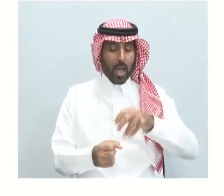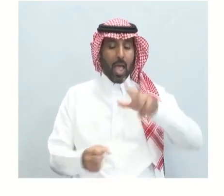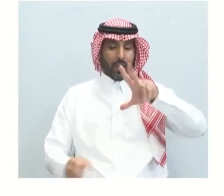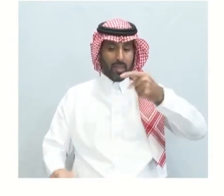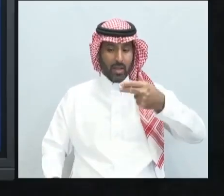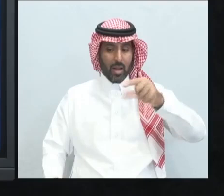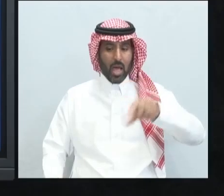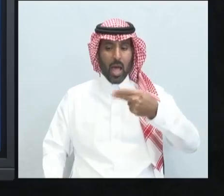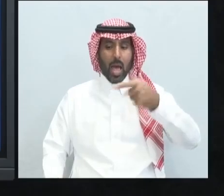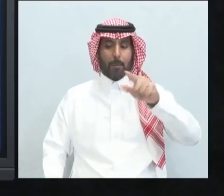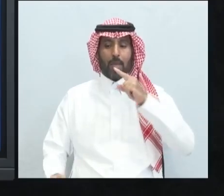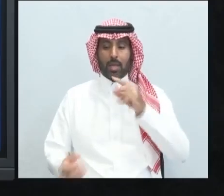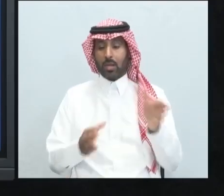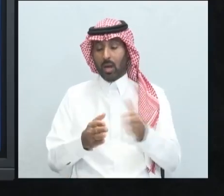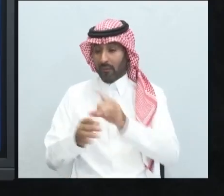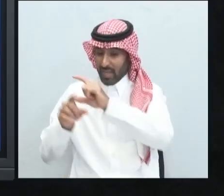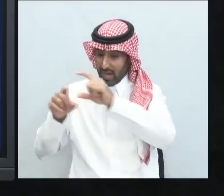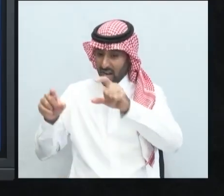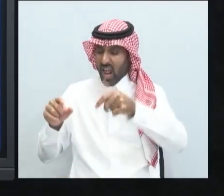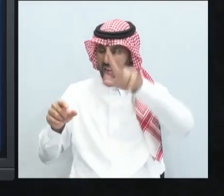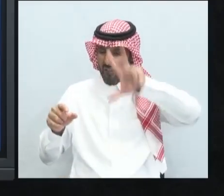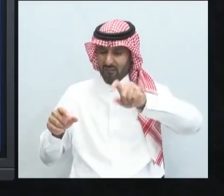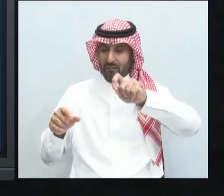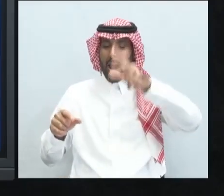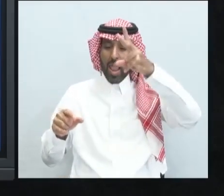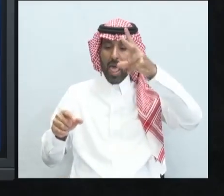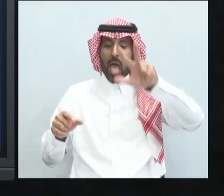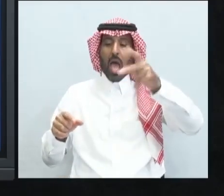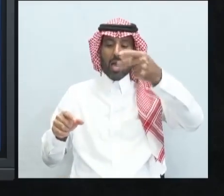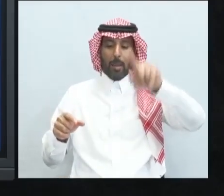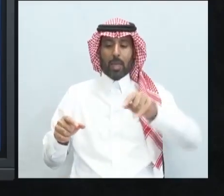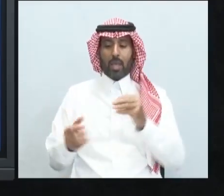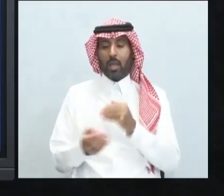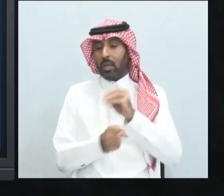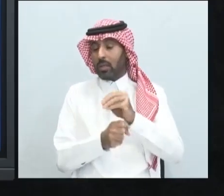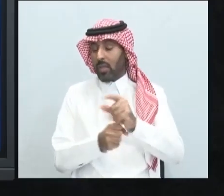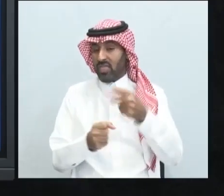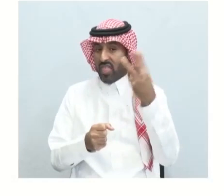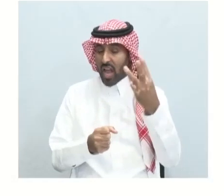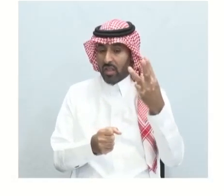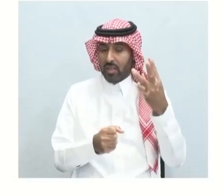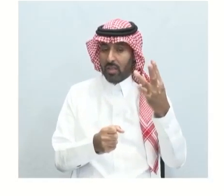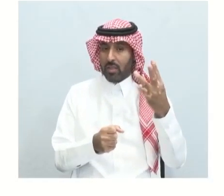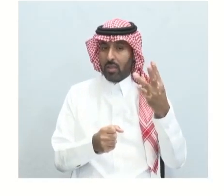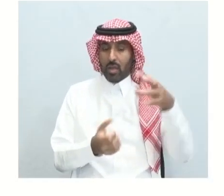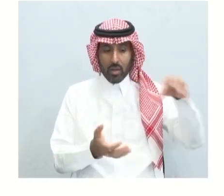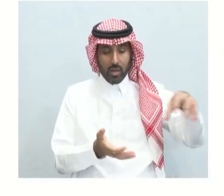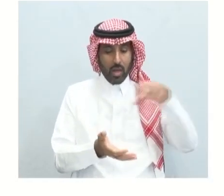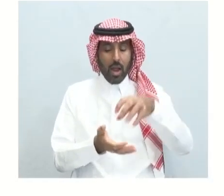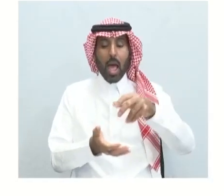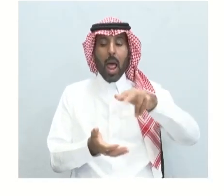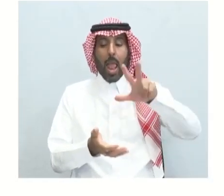العربي واقليم الرف العربي دعونا اليوم نكمل او نتعرف على ثالثا اقليم